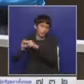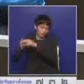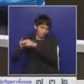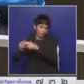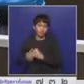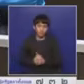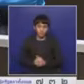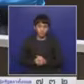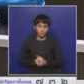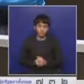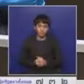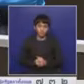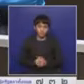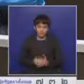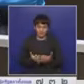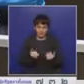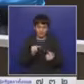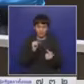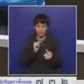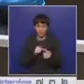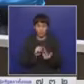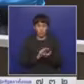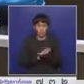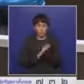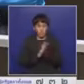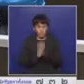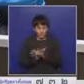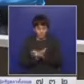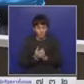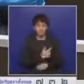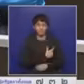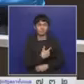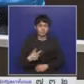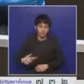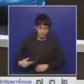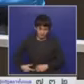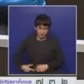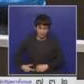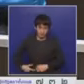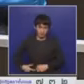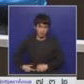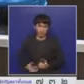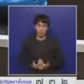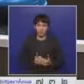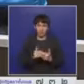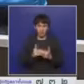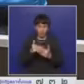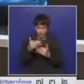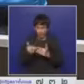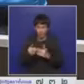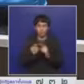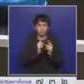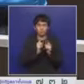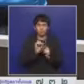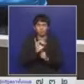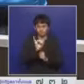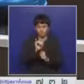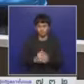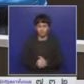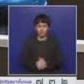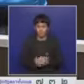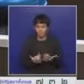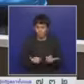การเรียกร้องให้ปฏิรูปสถาบันพระมหากษัตริย์อันนี้ผมขอข้ามไปก่อนวันนี้นะครับมี